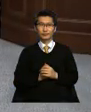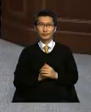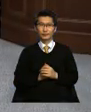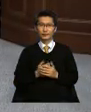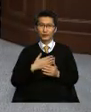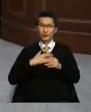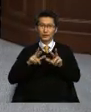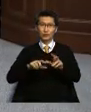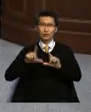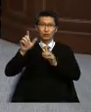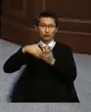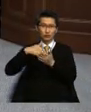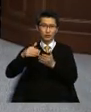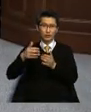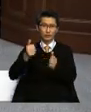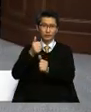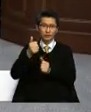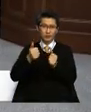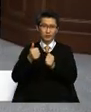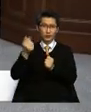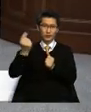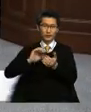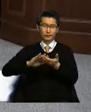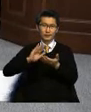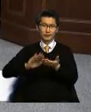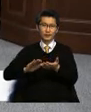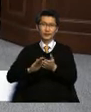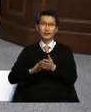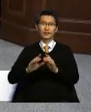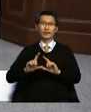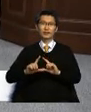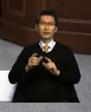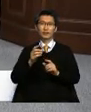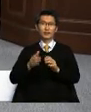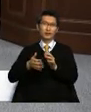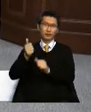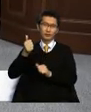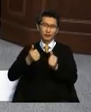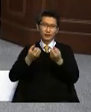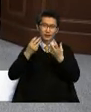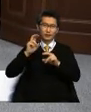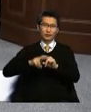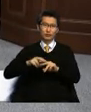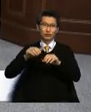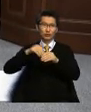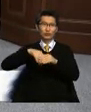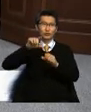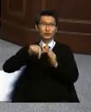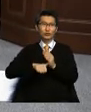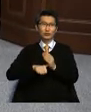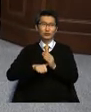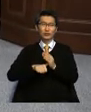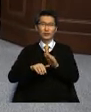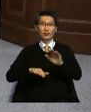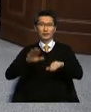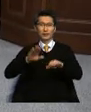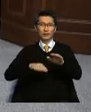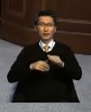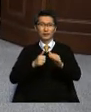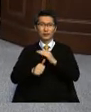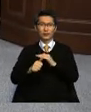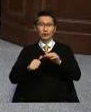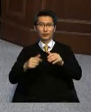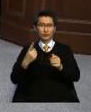네, 저는 지금 동두천시의회에 나와 있습니다. 최근 동두천시의회는 후반기 신임 의장 투표에서 비례대표 출신